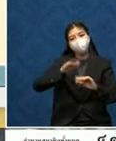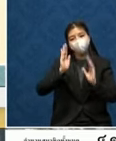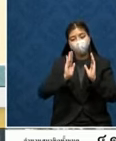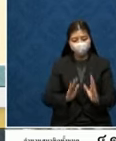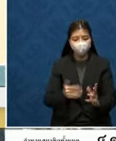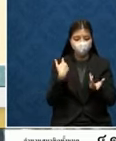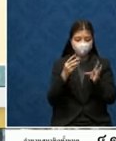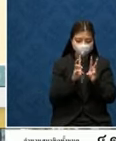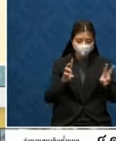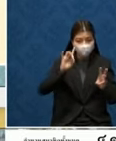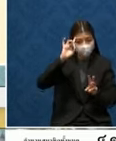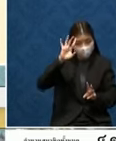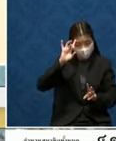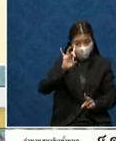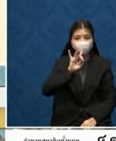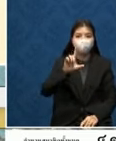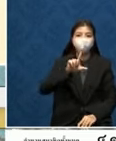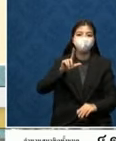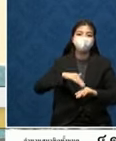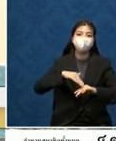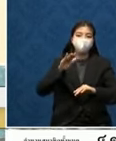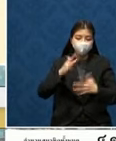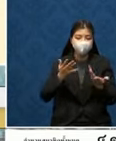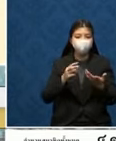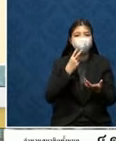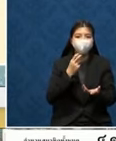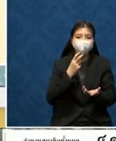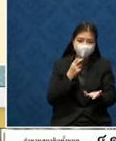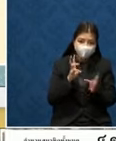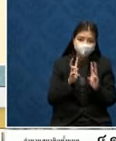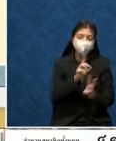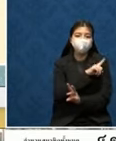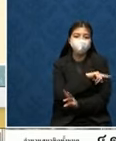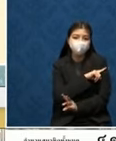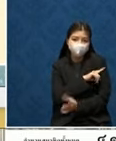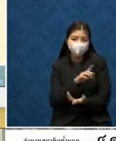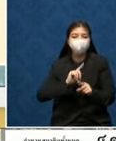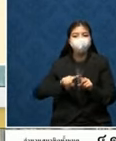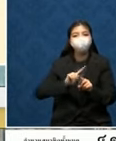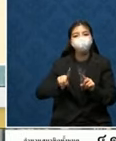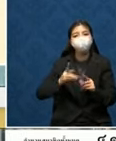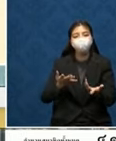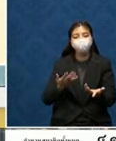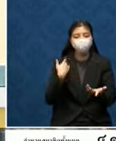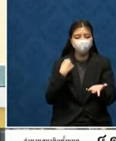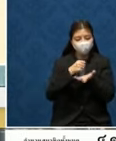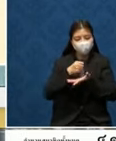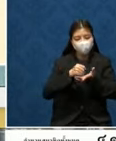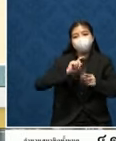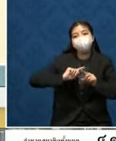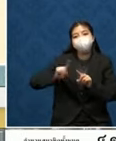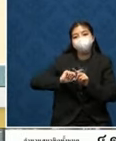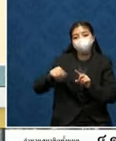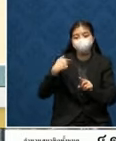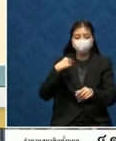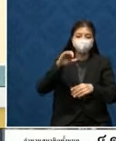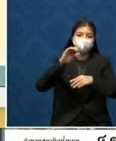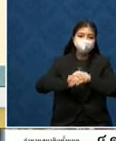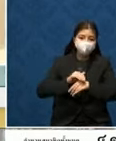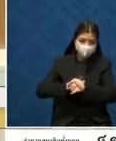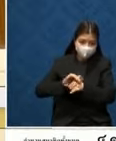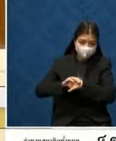บ้ากว่า 800ล้านเม็ดยาไอซเฮโรอีนเคตามีนกว่า 80ล้านกรัมและยังมีอีกที่จะต้องจับกุมเดิน